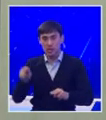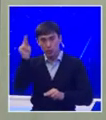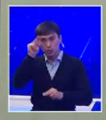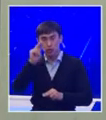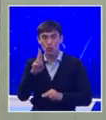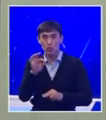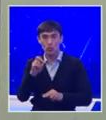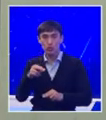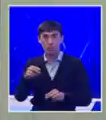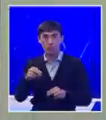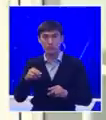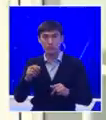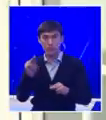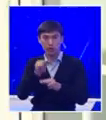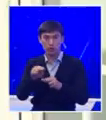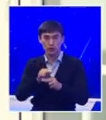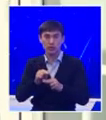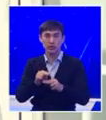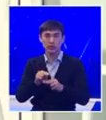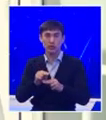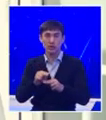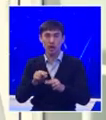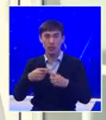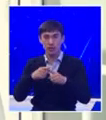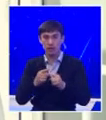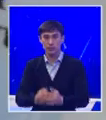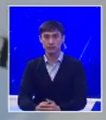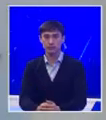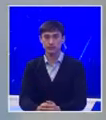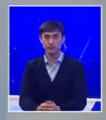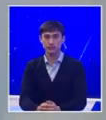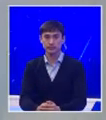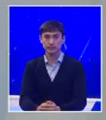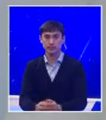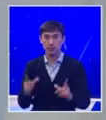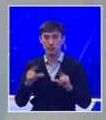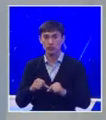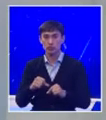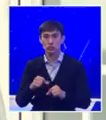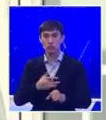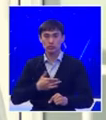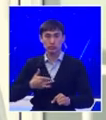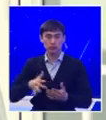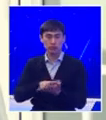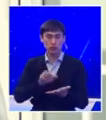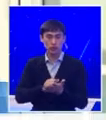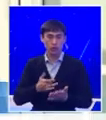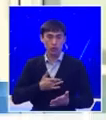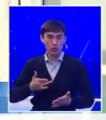обучающие курсы по применению аппарата. В данное время лежит у нас пациент, поступил с тотальным поражением легких, где